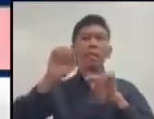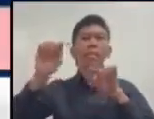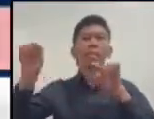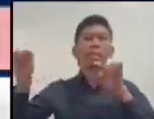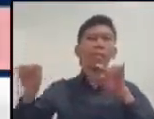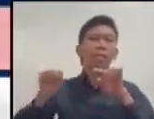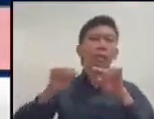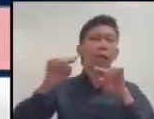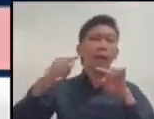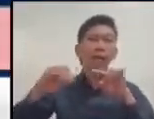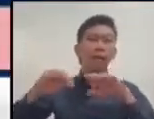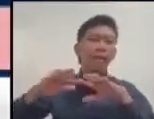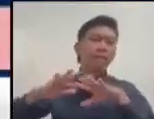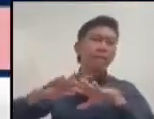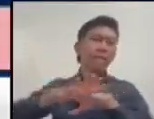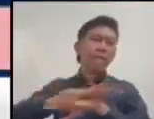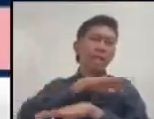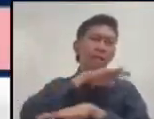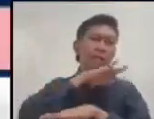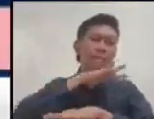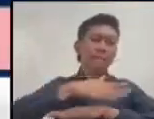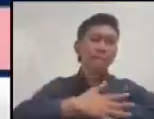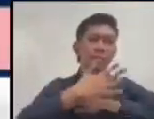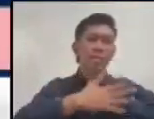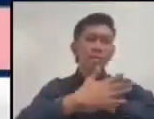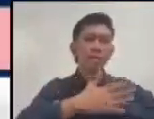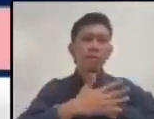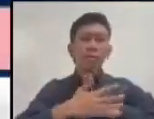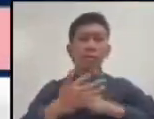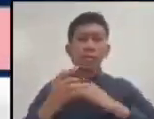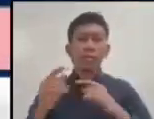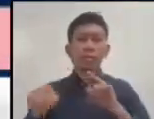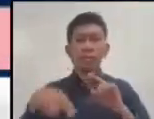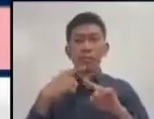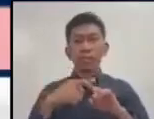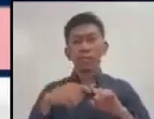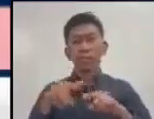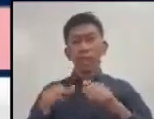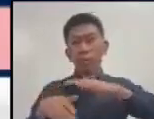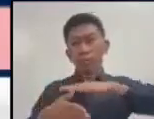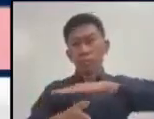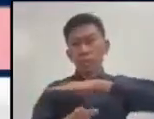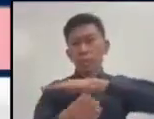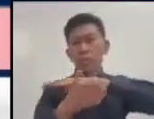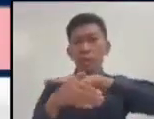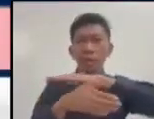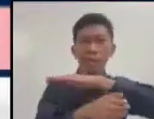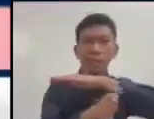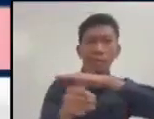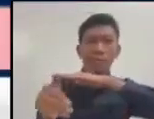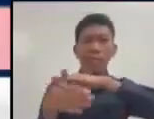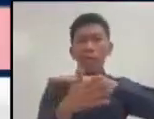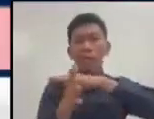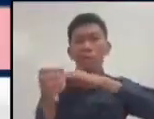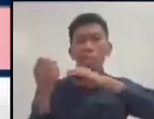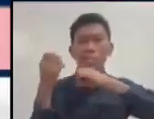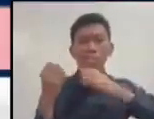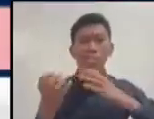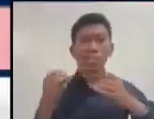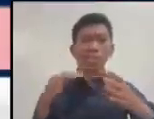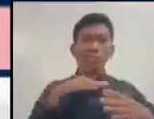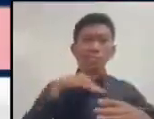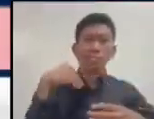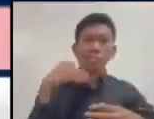nagpo-pollute na ito. And at the same time, ay halos yung mga marine lives natin ay apektado na rin dito sa pollution na ito dulot